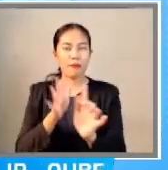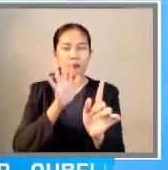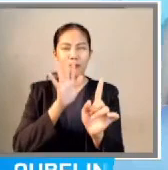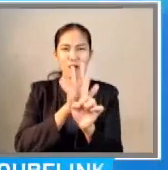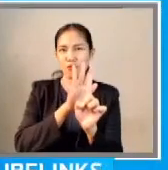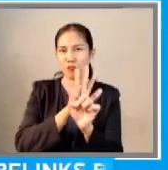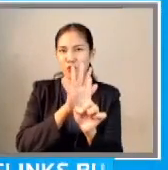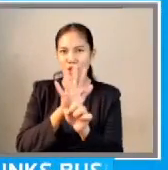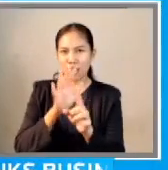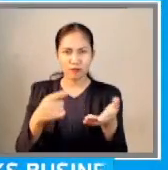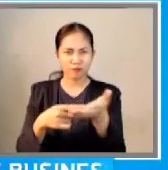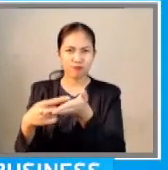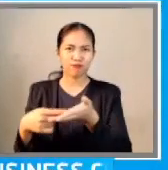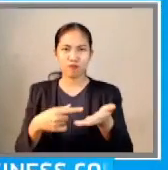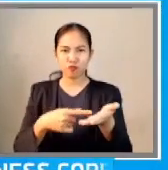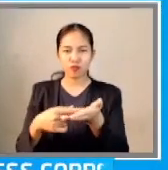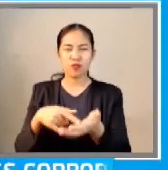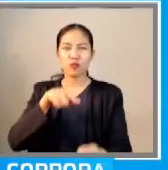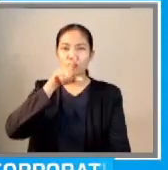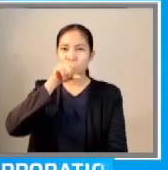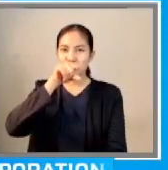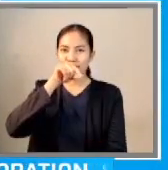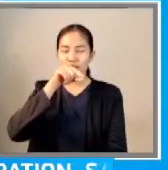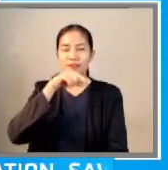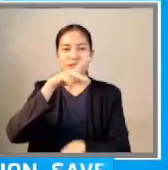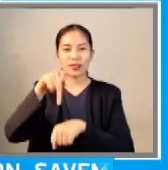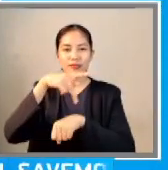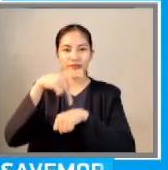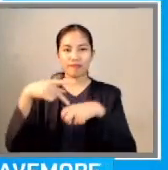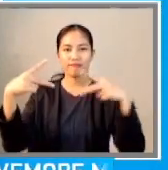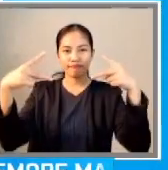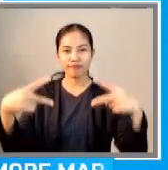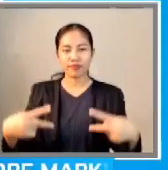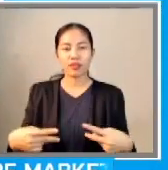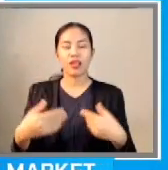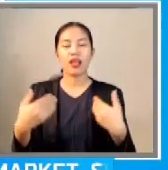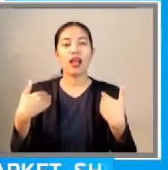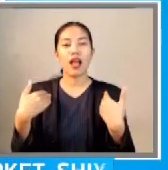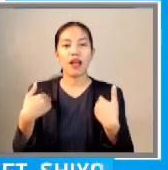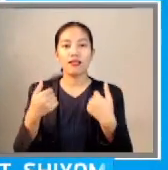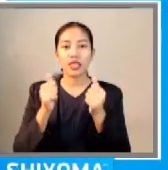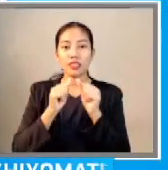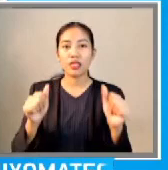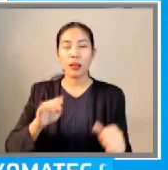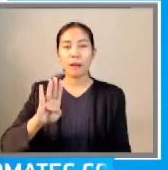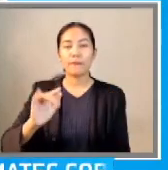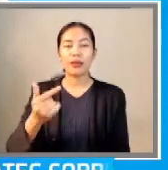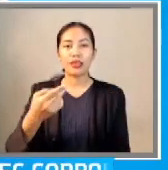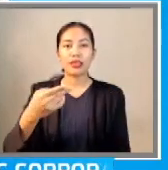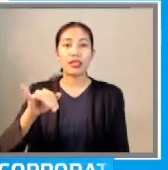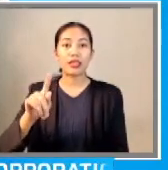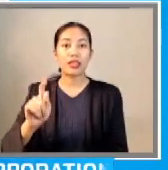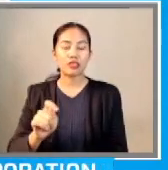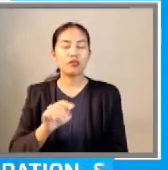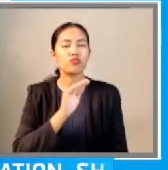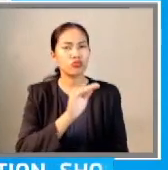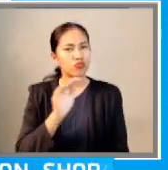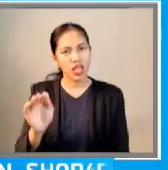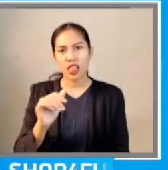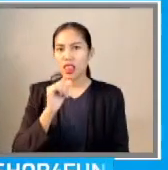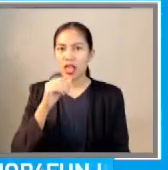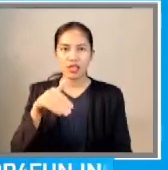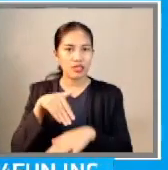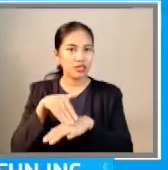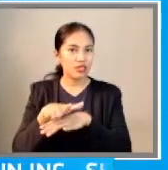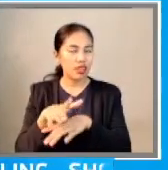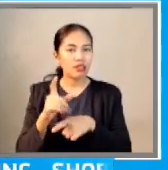Philippines. May panawagan naman ang big hit music para sa ARMY. Huwag na munang magpadala ng mga regalo at mails para kay Jin